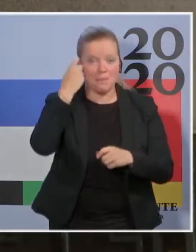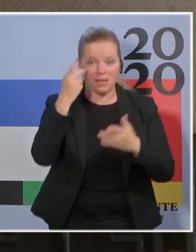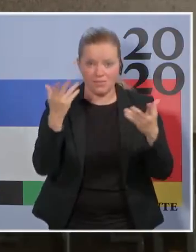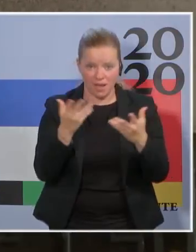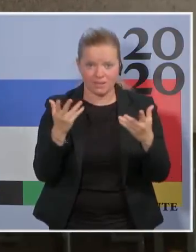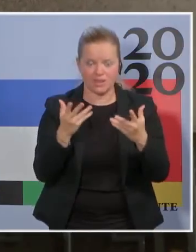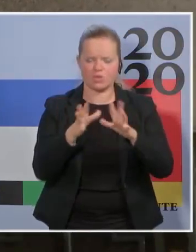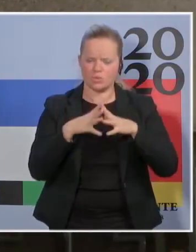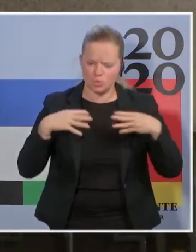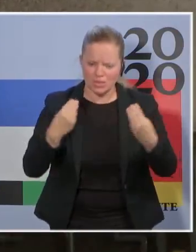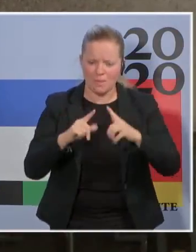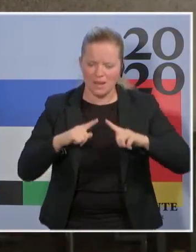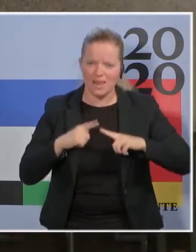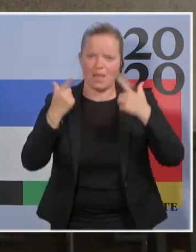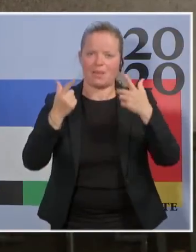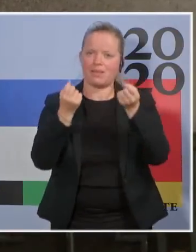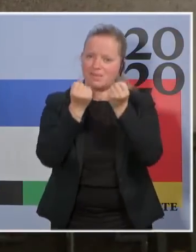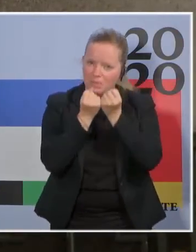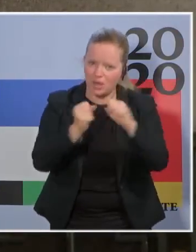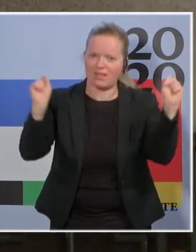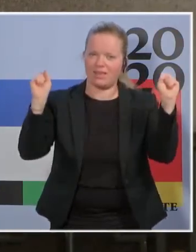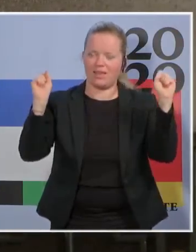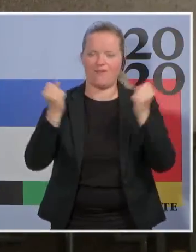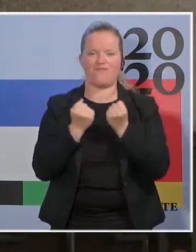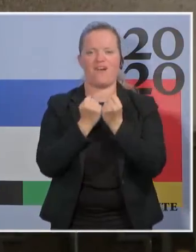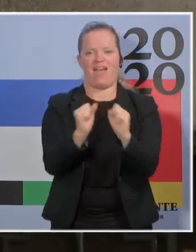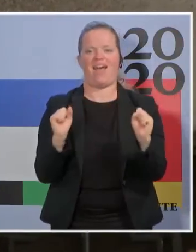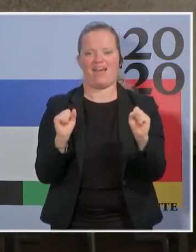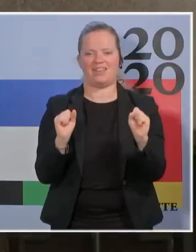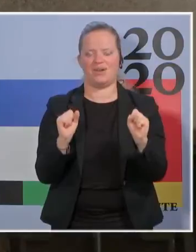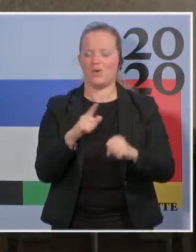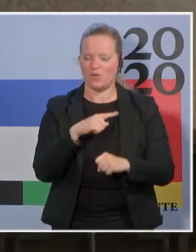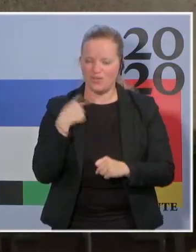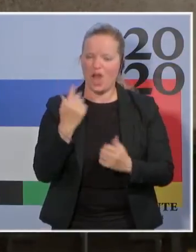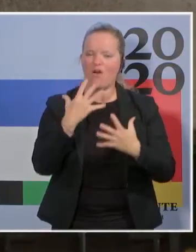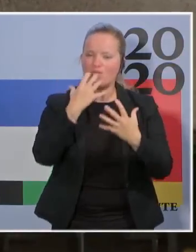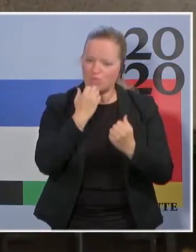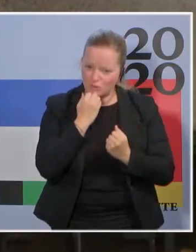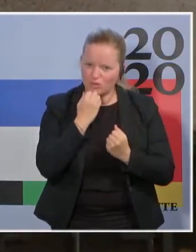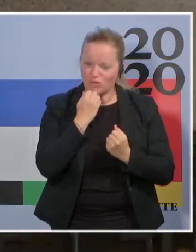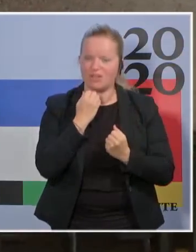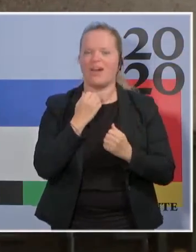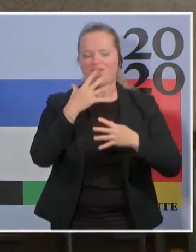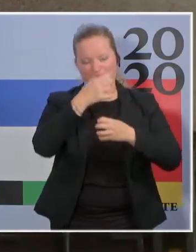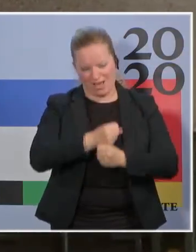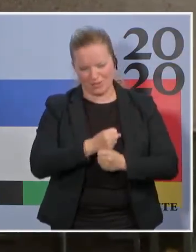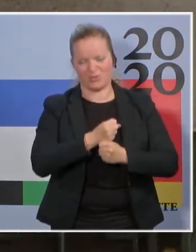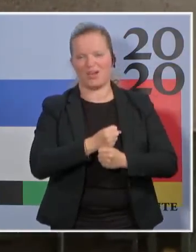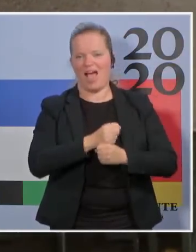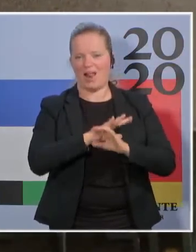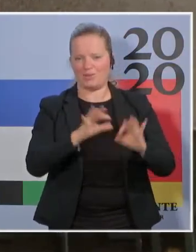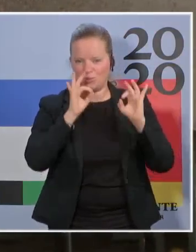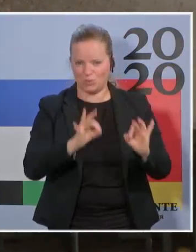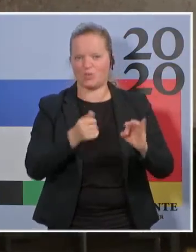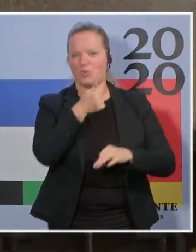in Demokratie und Freiheit. Das wünschen wir unserer Verfassung zum 100. Geburtstag. Meine sehr